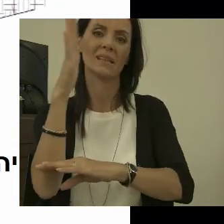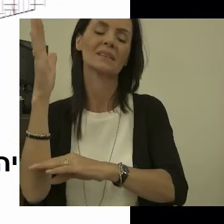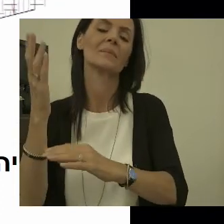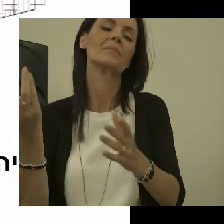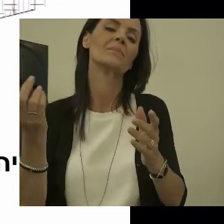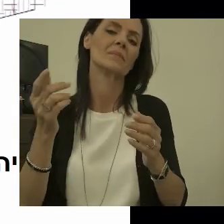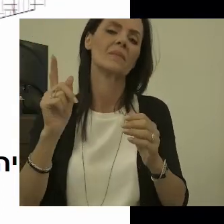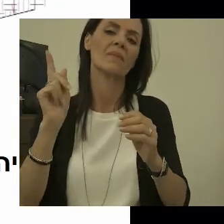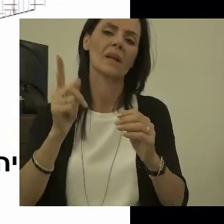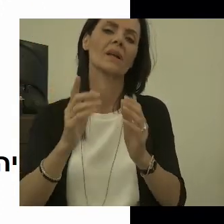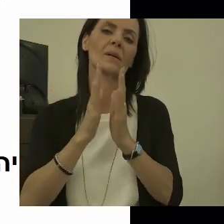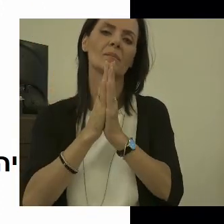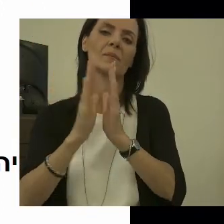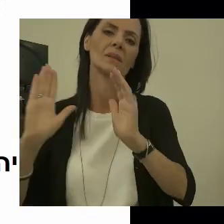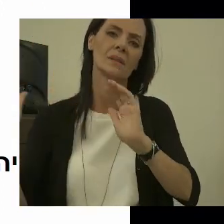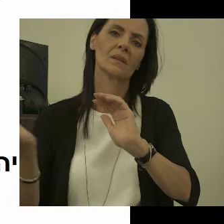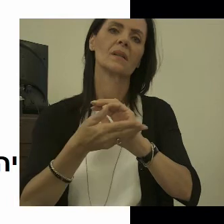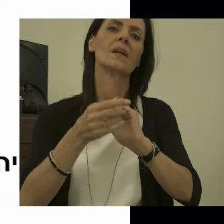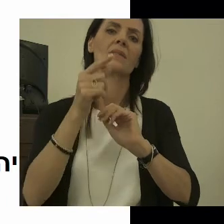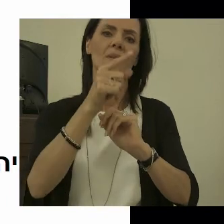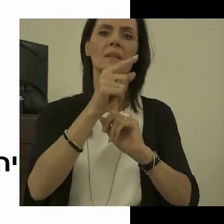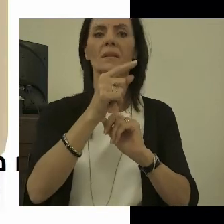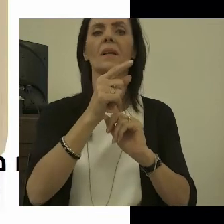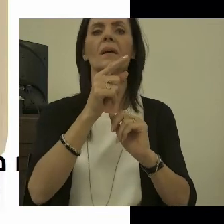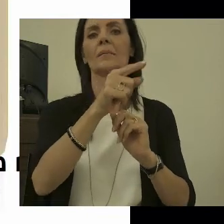בשביל. הכל בתיאום עם פקידי יערות.